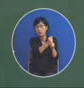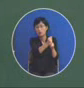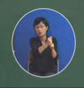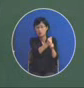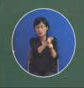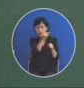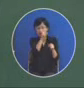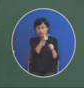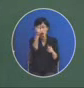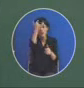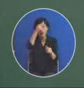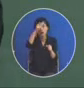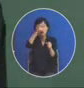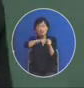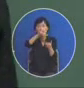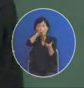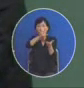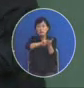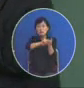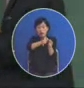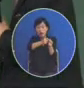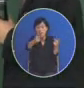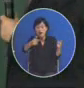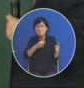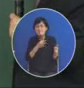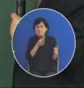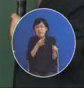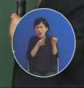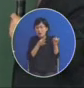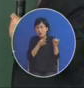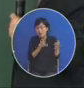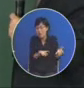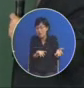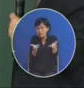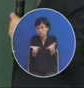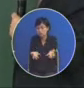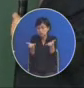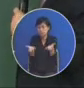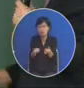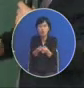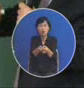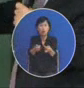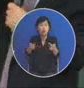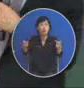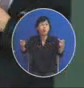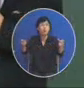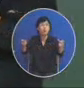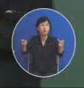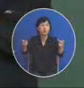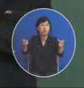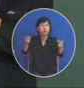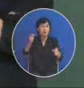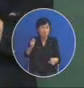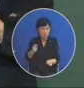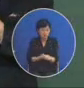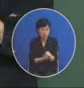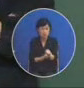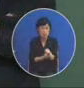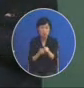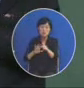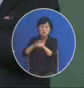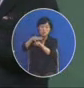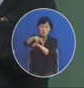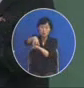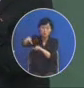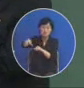굉장히 도움을 주는 거죠. Because he needs to make people fall into spiritual problems, and that's why he uses this channel. 그래서 세계 재앙 임하게 하는 겁니다. And this